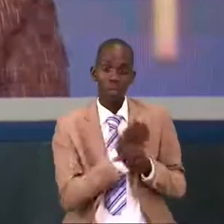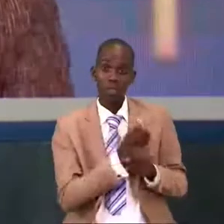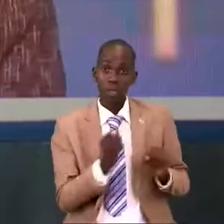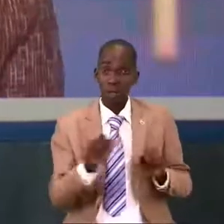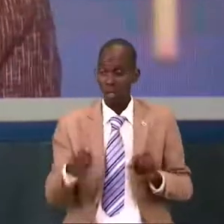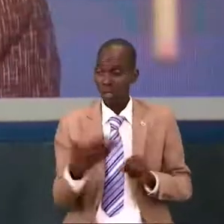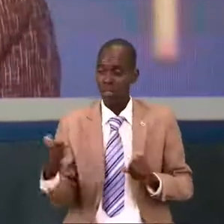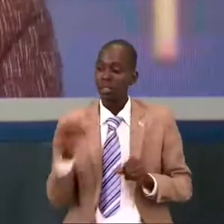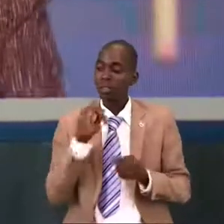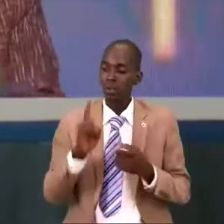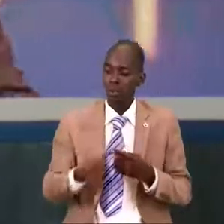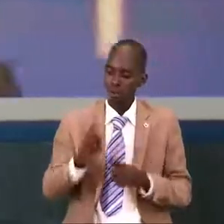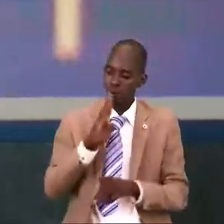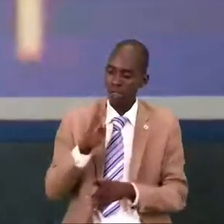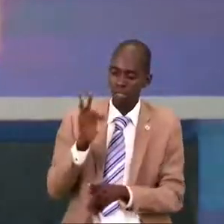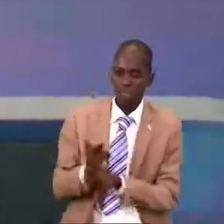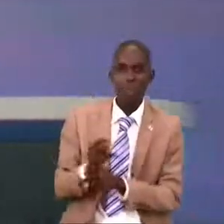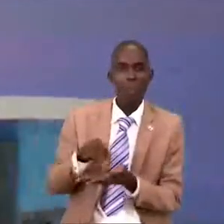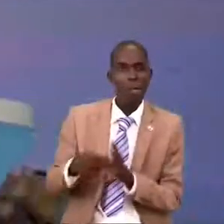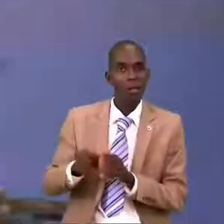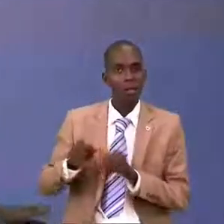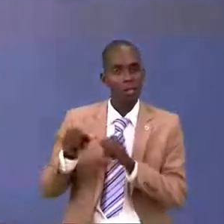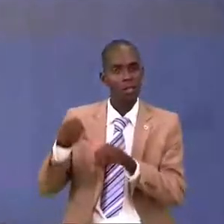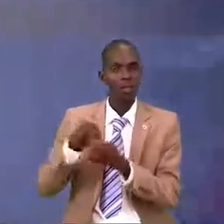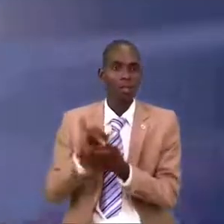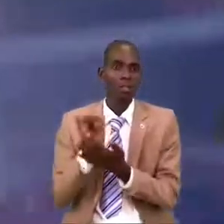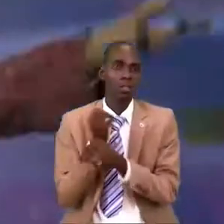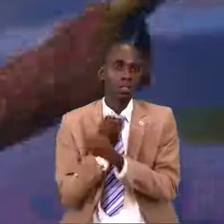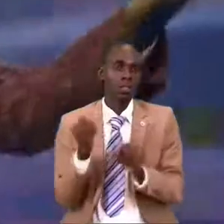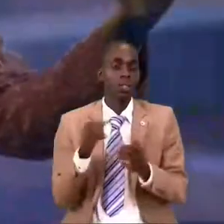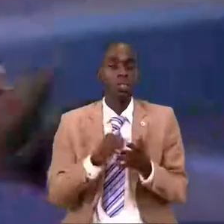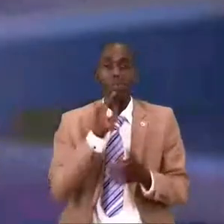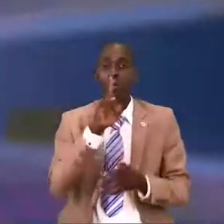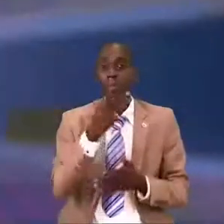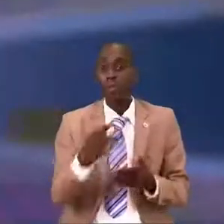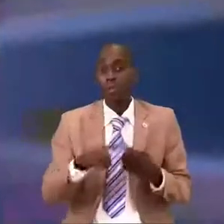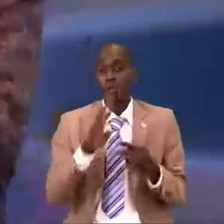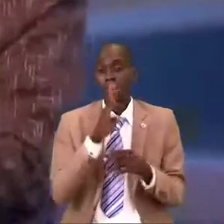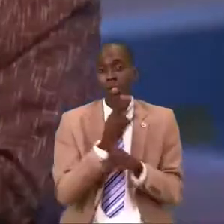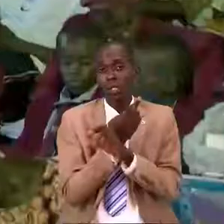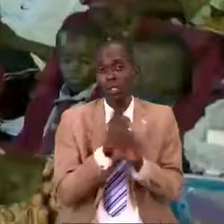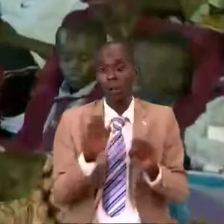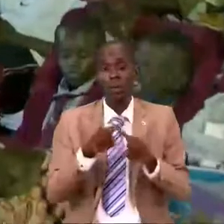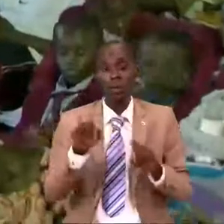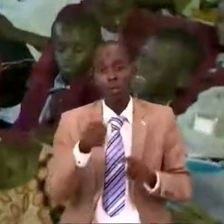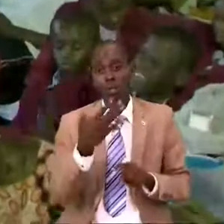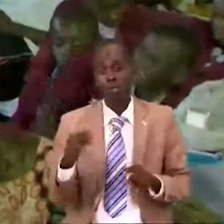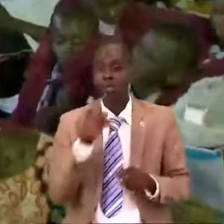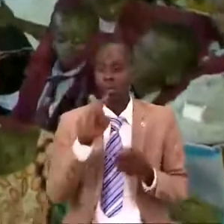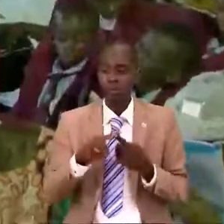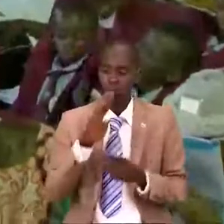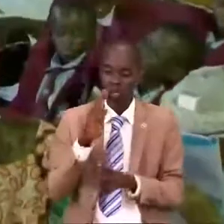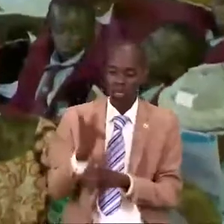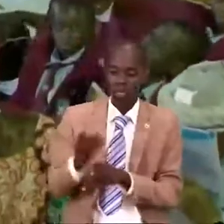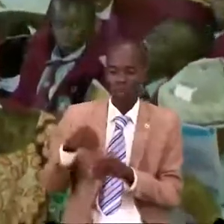racheté, mais il faut être gardé dans cette rédemption. Une chose est d'être pardonné et de devenir